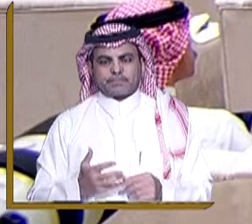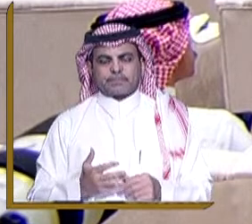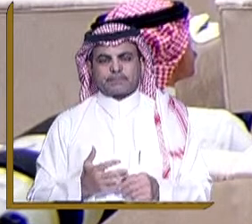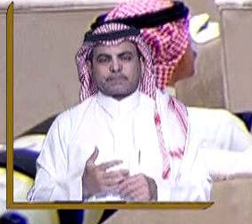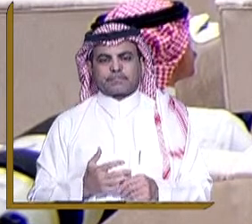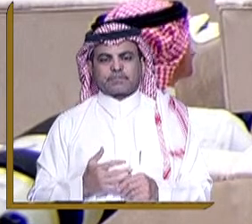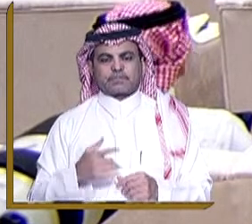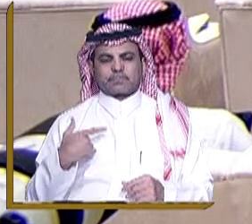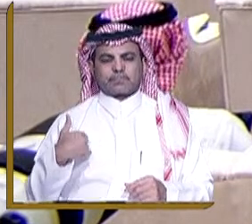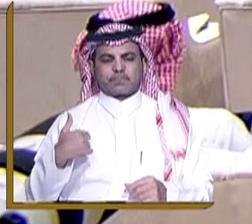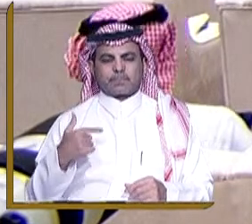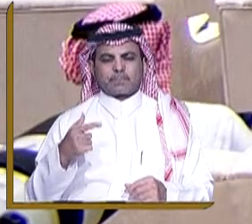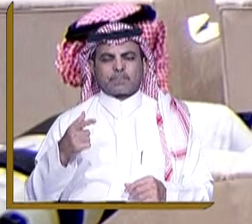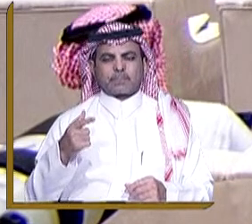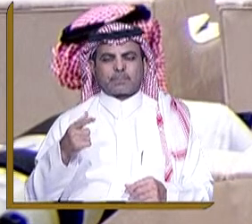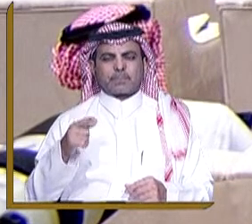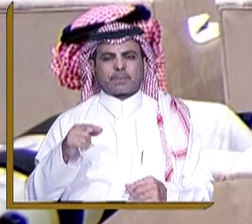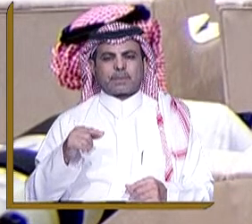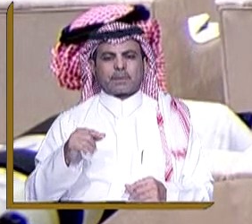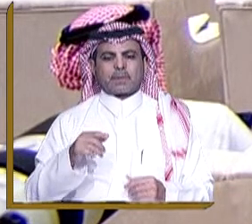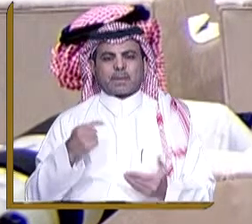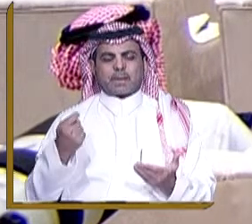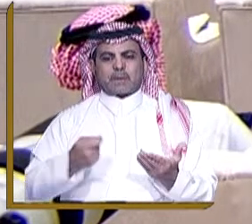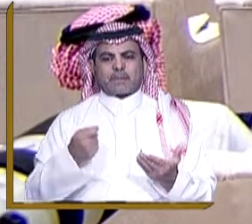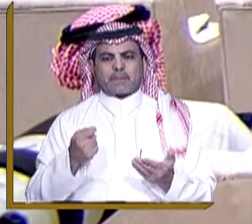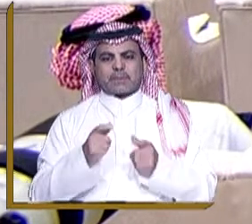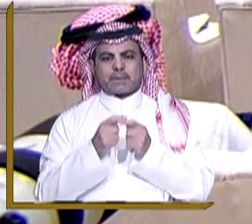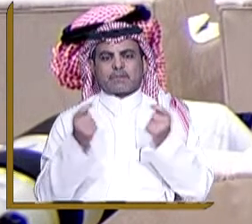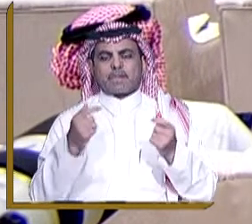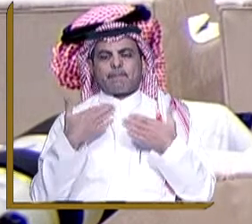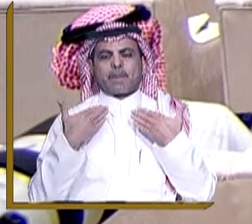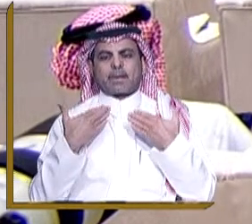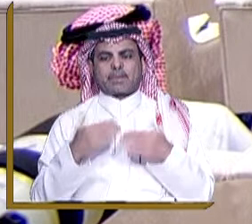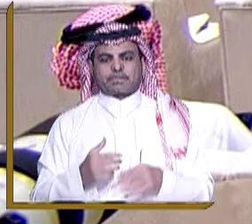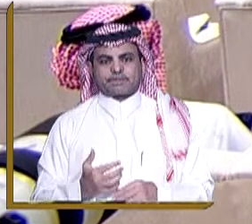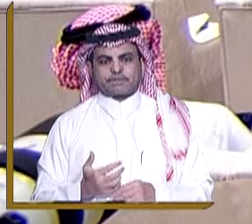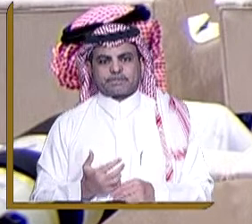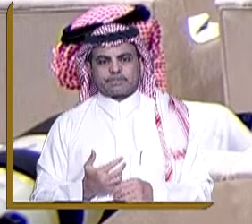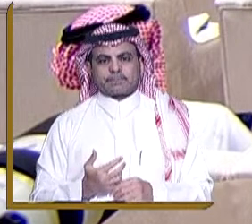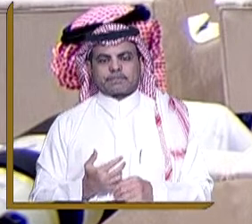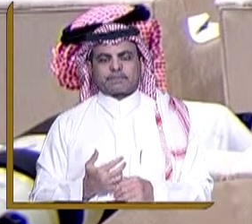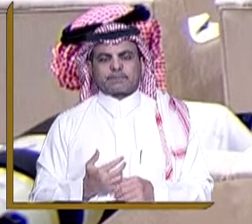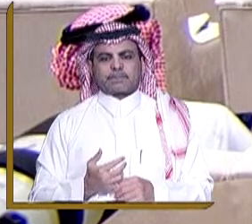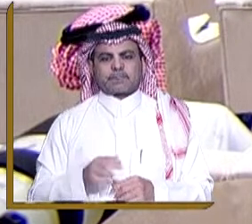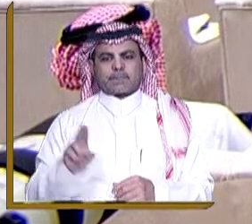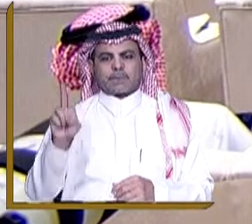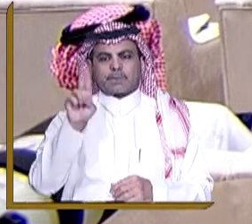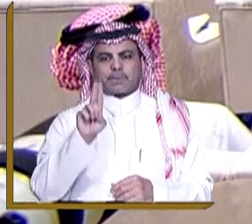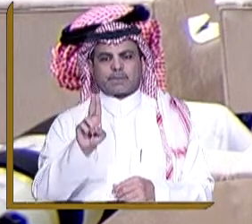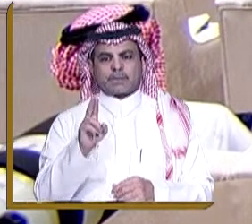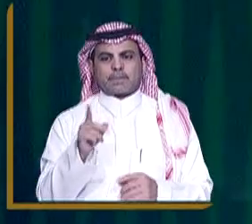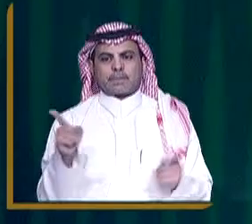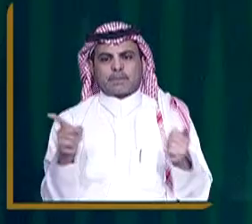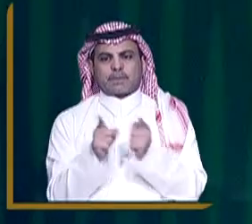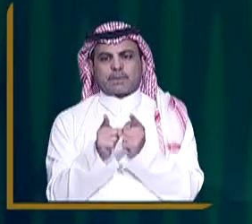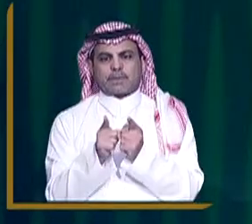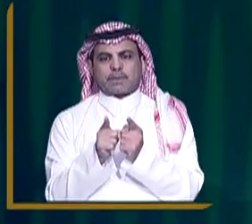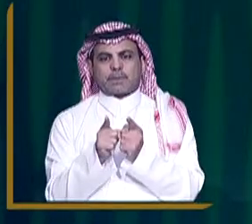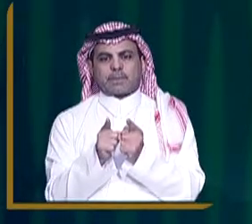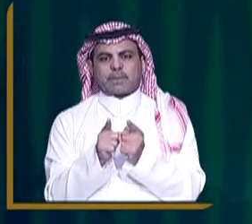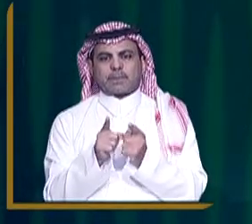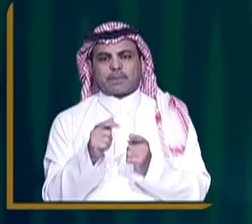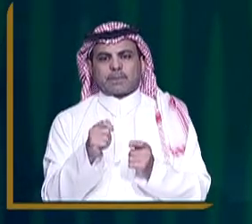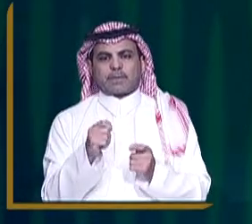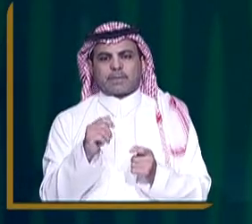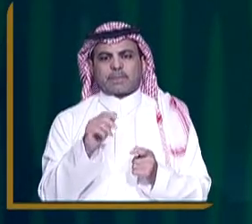السلام عليكم. وعليكم السلام. كاتب رأي بصحيفة مكة. حياك الله معالي الوزير. خليني